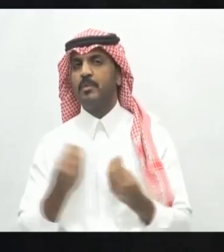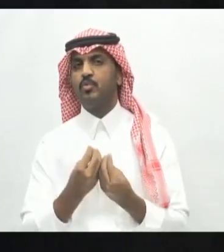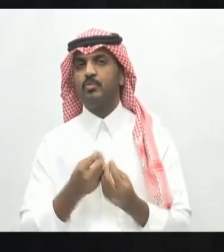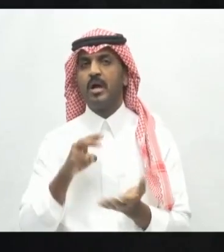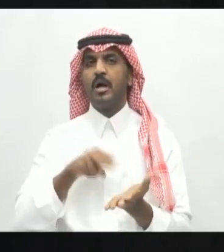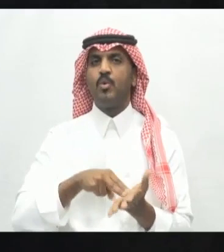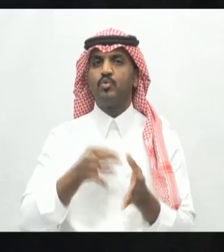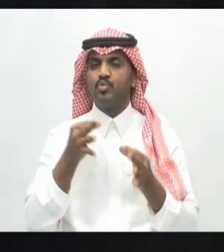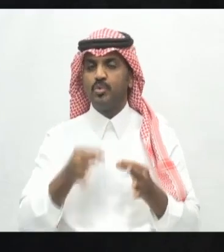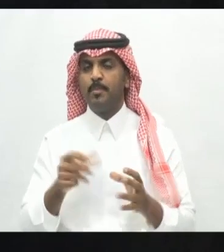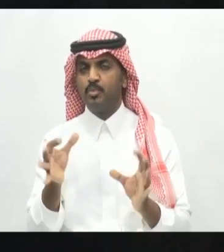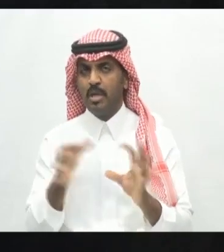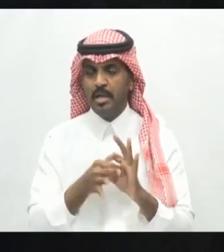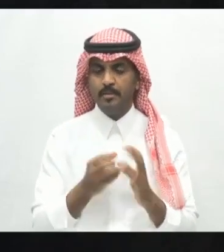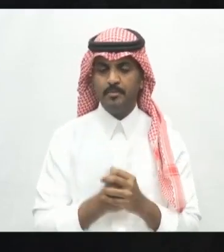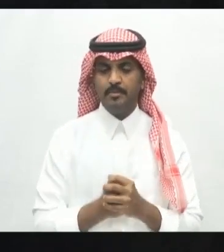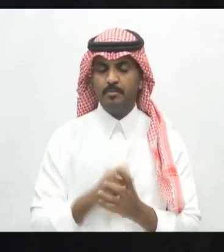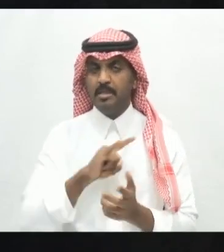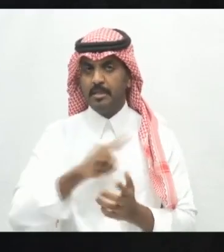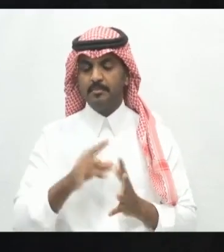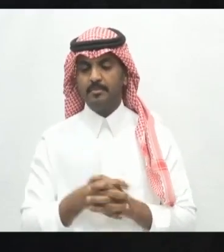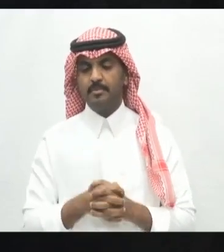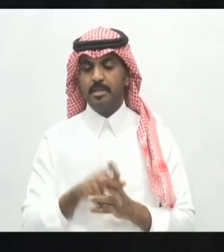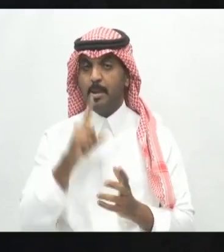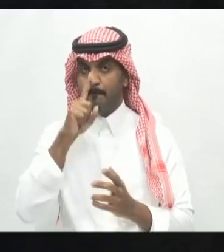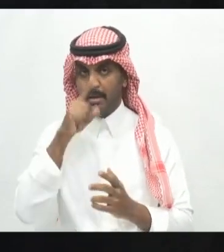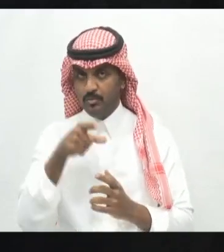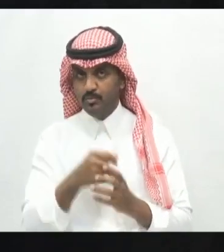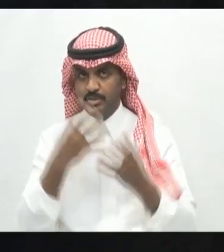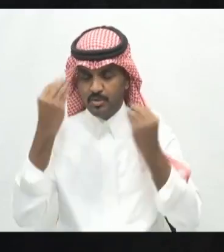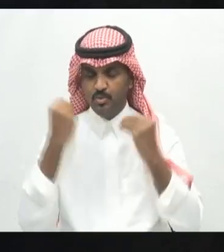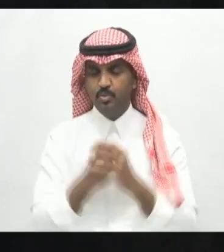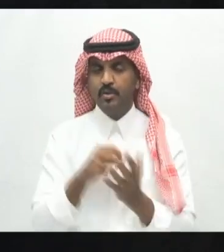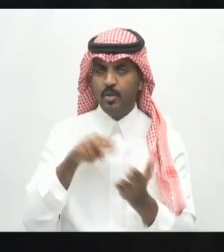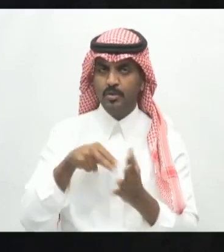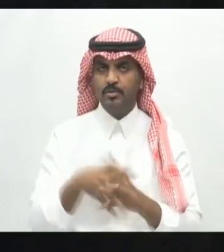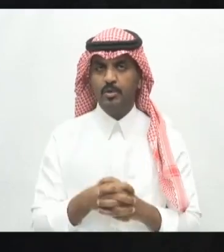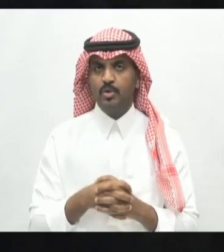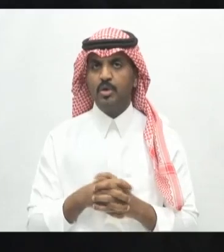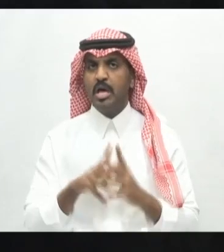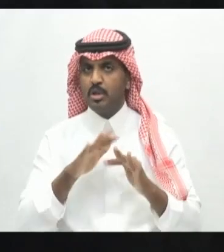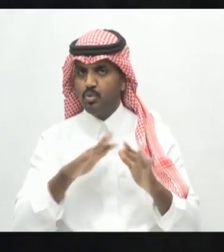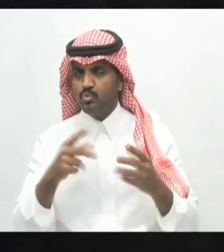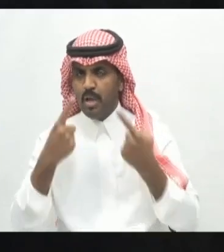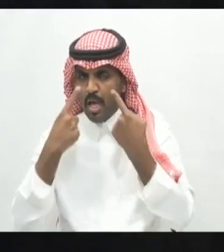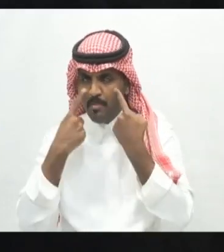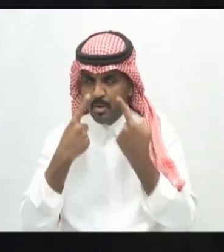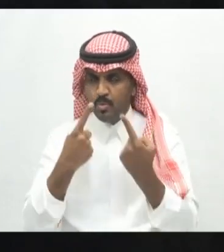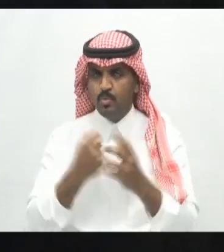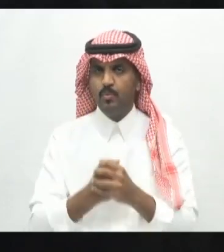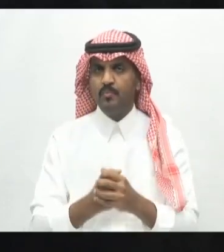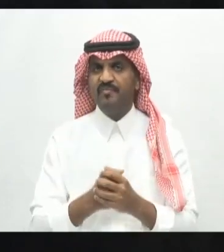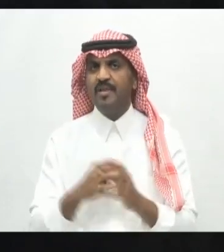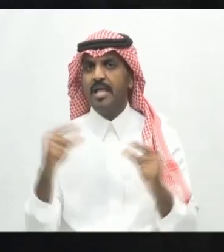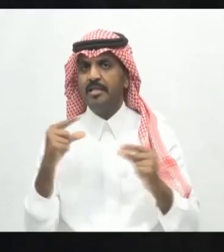قواعد اصوليه متعلقه بالنهي ينبغي لكم ان تستوعبوا هذه القواعد وان تستكثروا من التامل والنظر